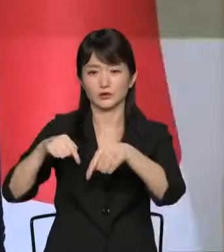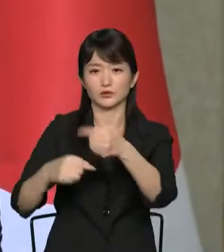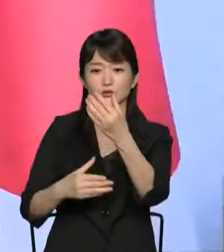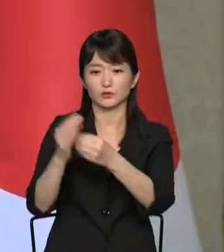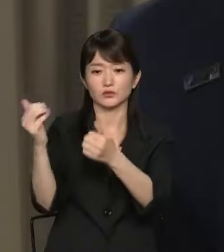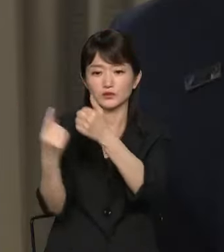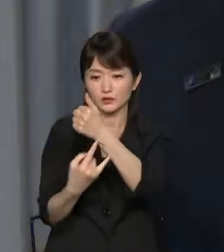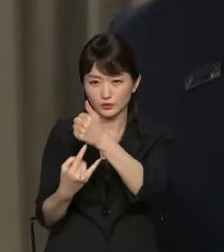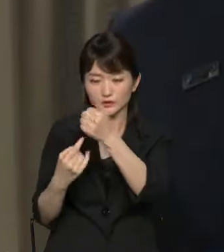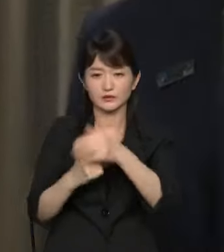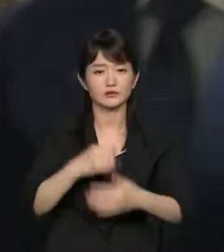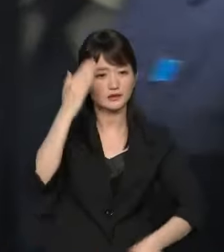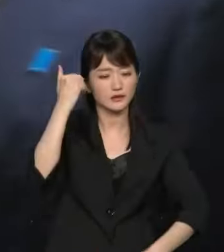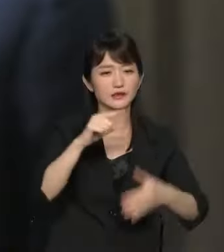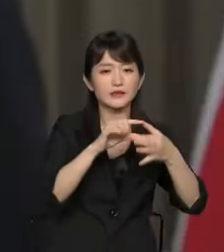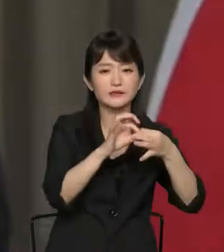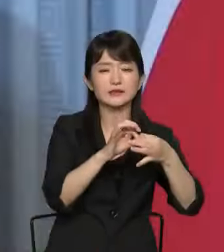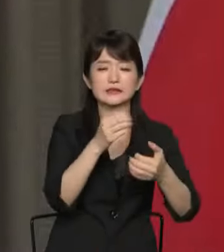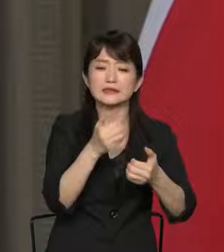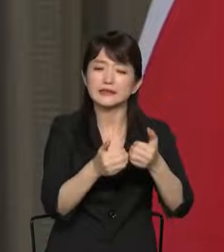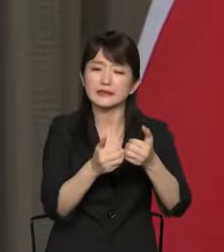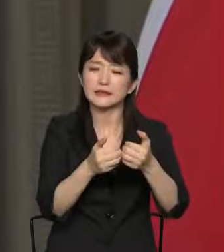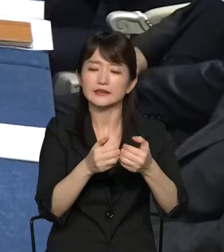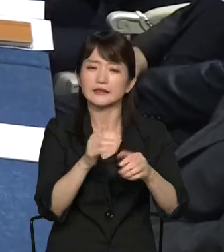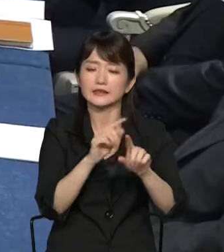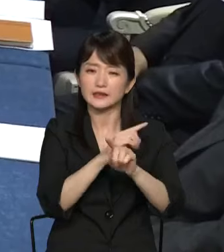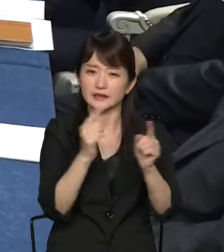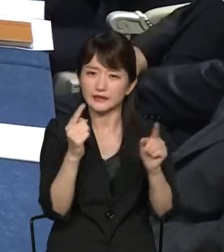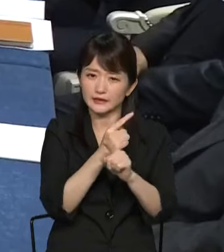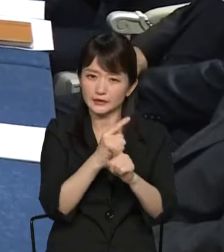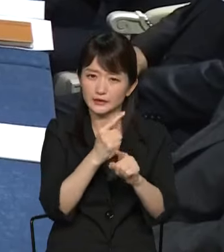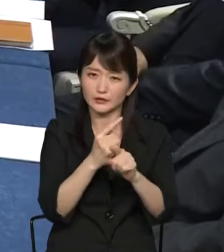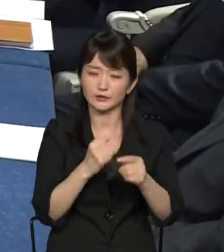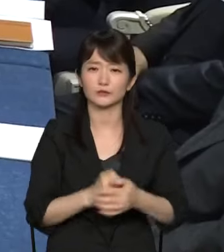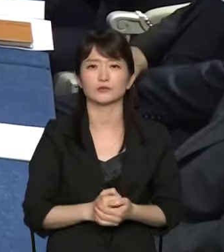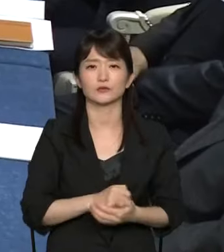대승적인 한일관계 개선 노력이 일본으로 하여금 우리의 요구를 수용하게